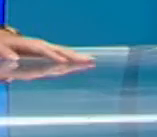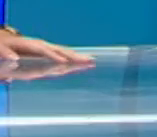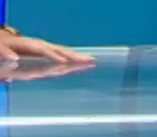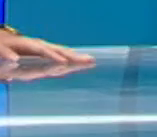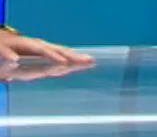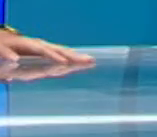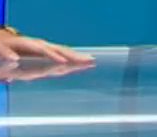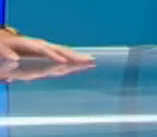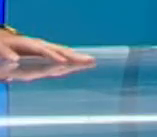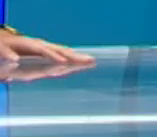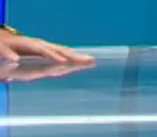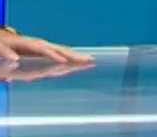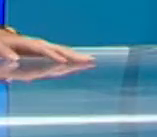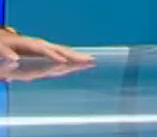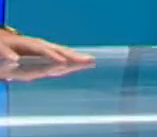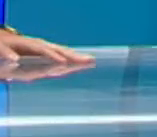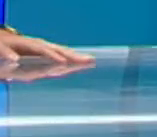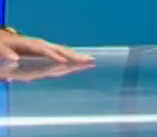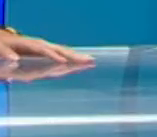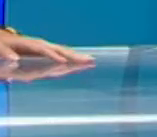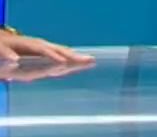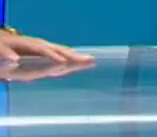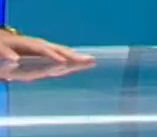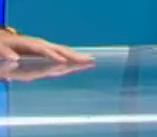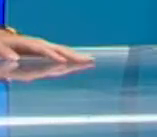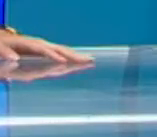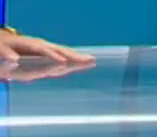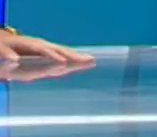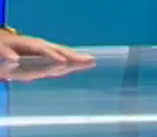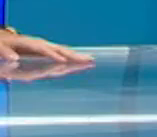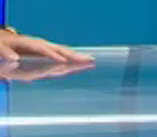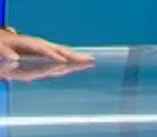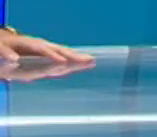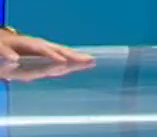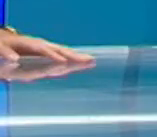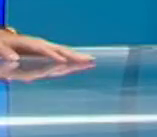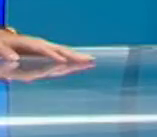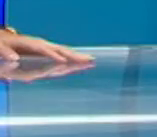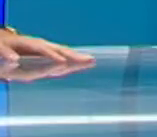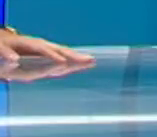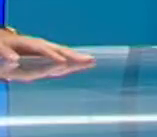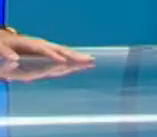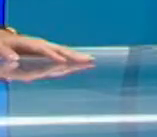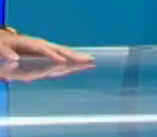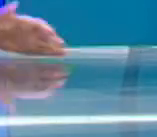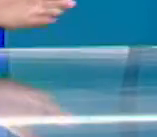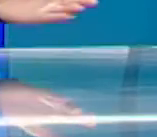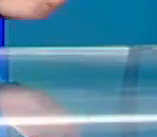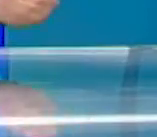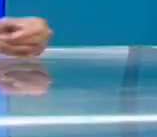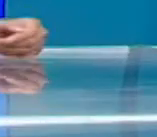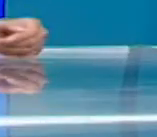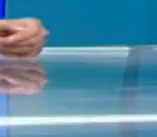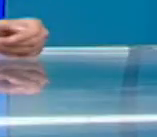Pemirsa, pemerintah Indonesia telah mengamankan 100 juta dosis kandidat vaksin COVID-19 dari AstraZeneca. Padahal